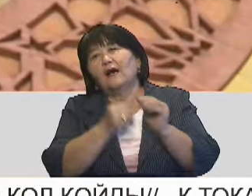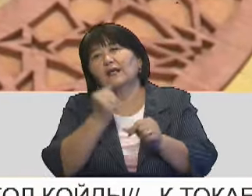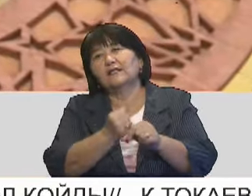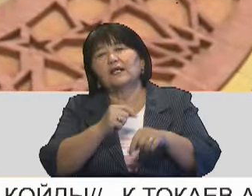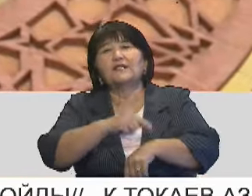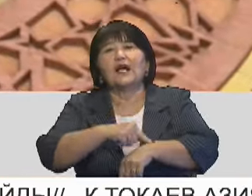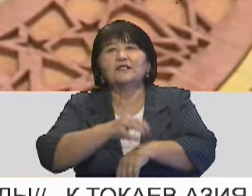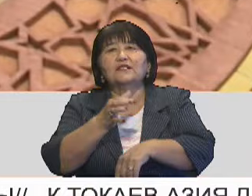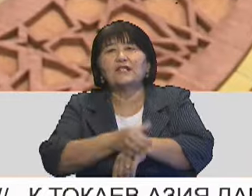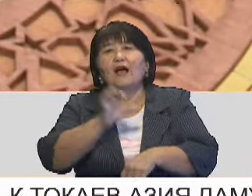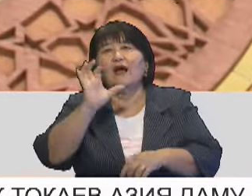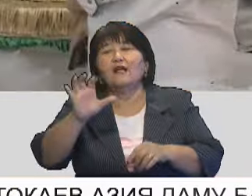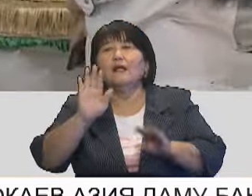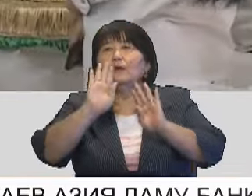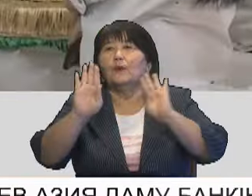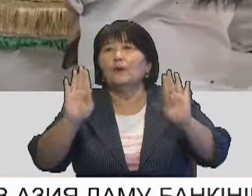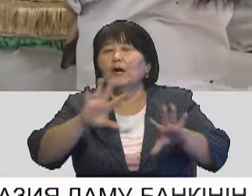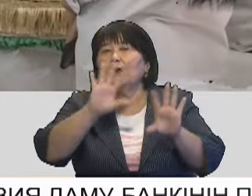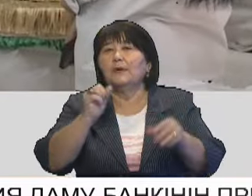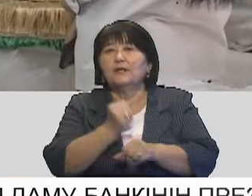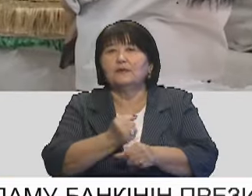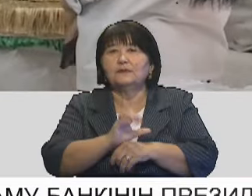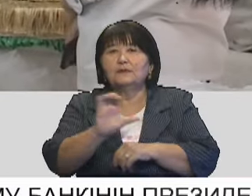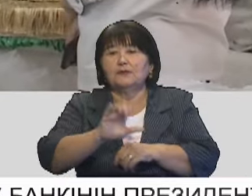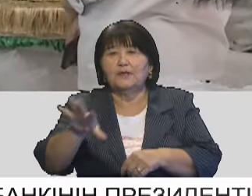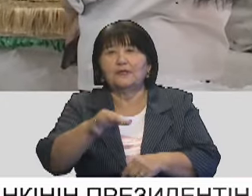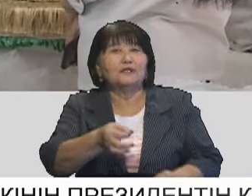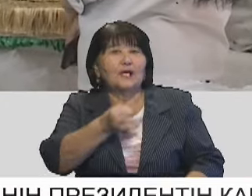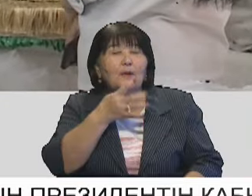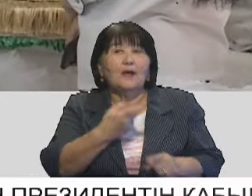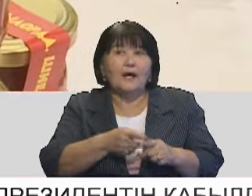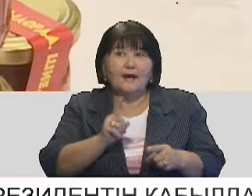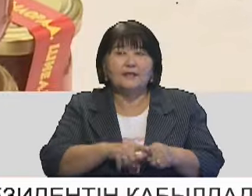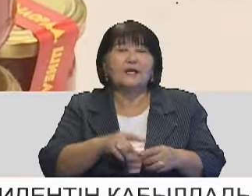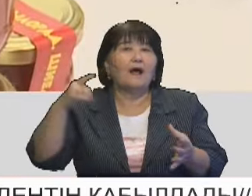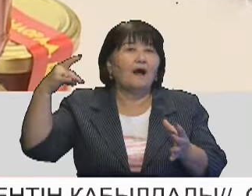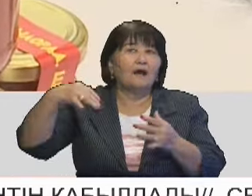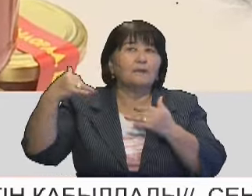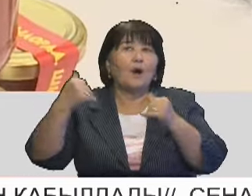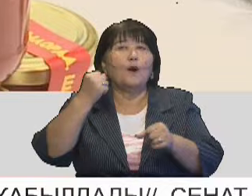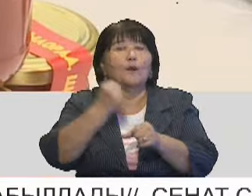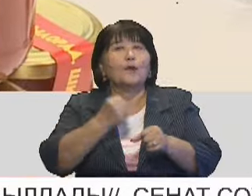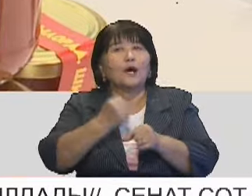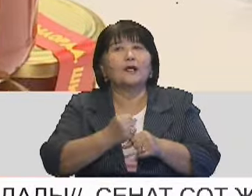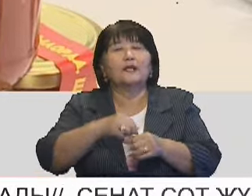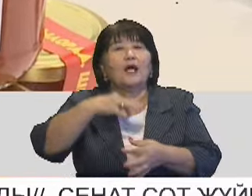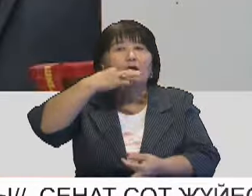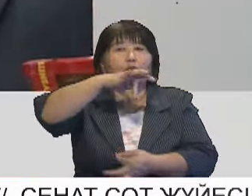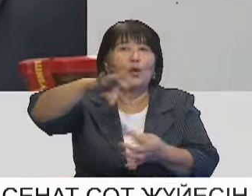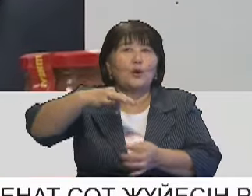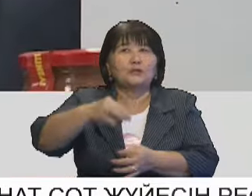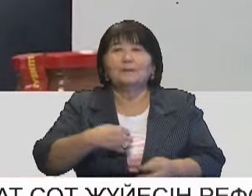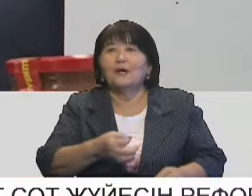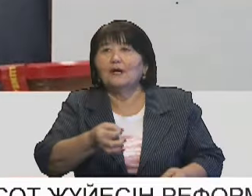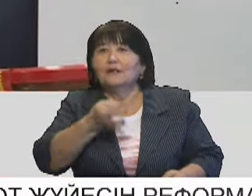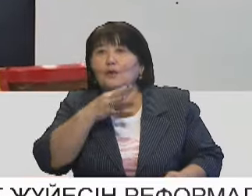сағат. Көрмеге қойылған отандық өнімдер көптің көңілінен шықты. Әсіресе қарбыз бен қауыннан жасалған тосапқа қызығушылық танытқандар